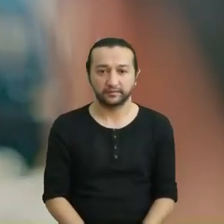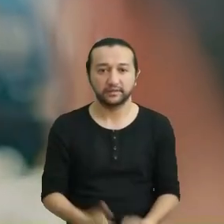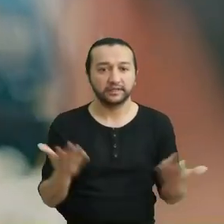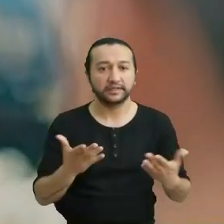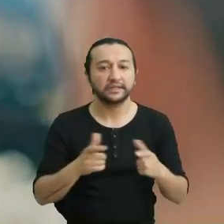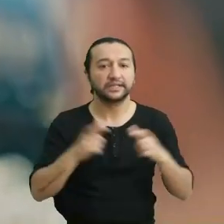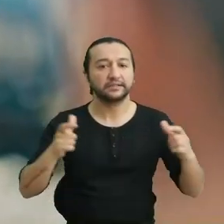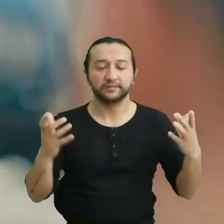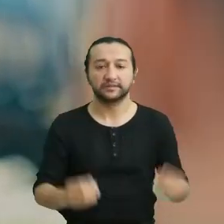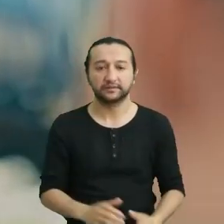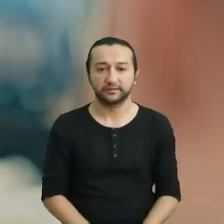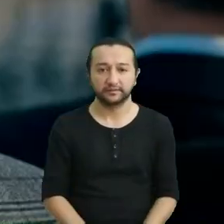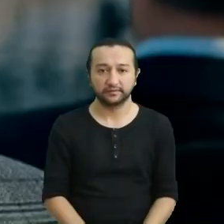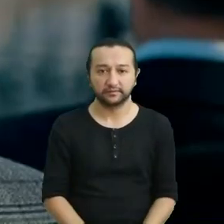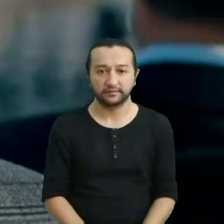Nasıl gelişmiş?